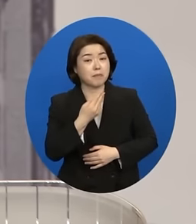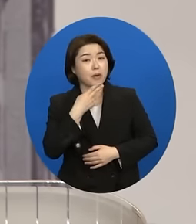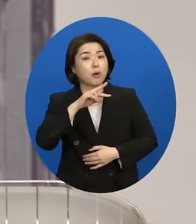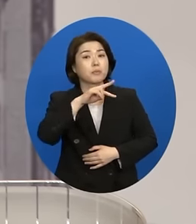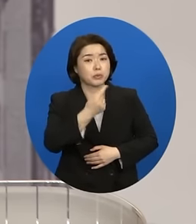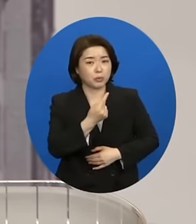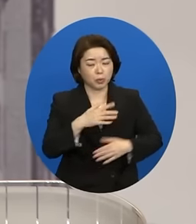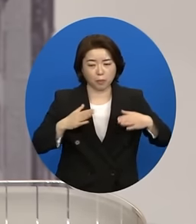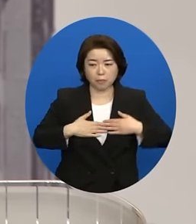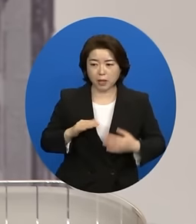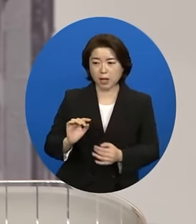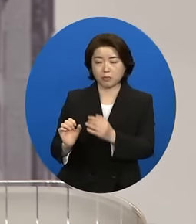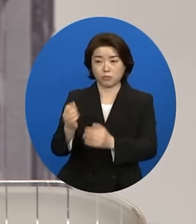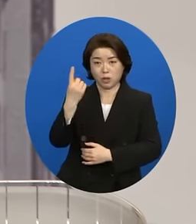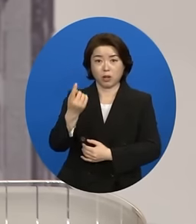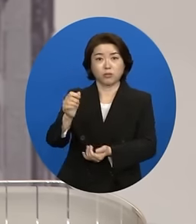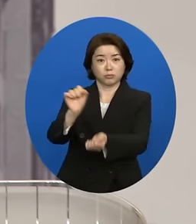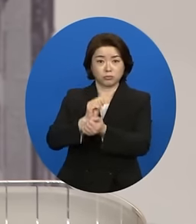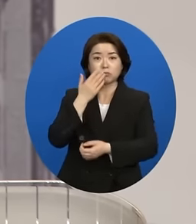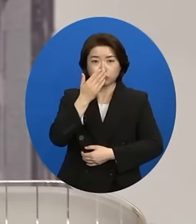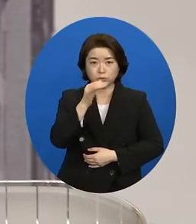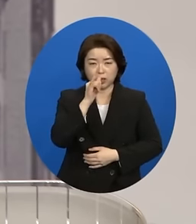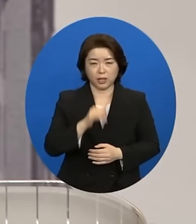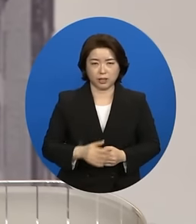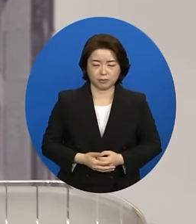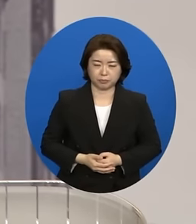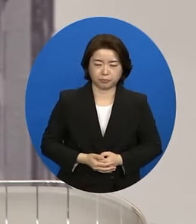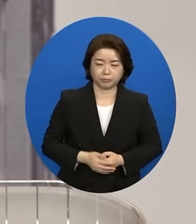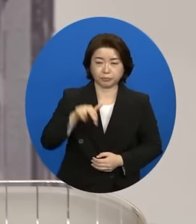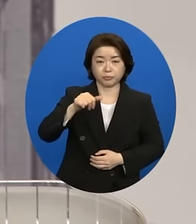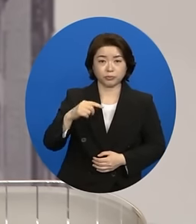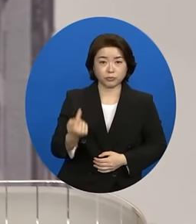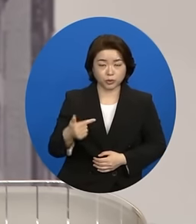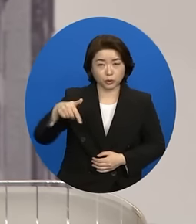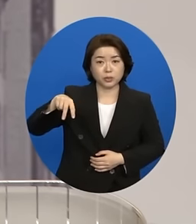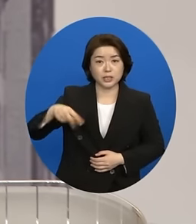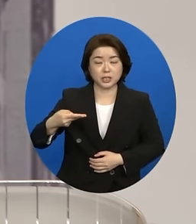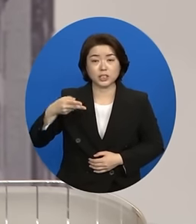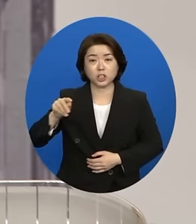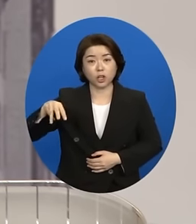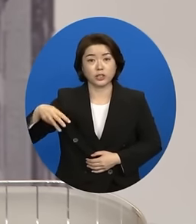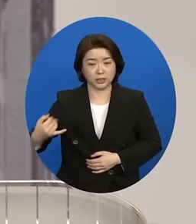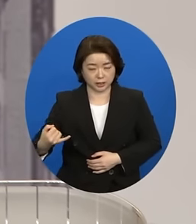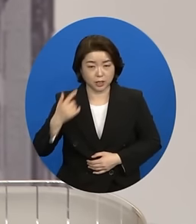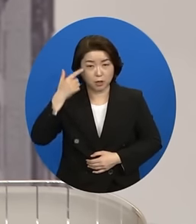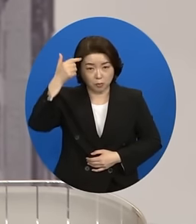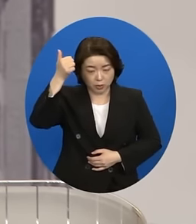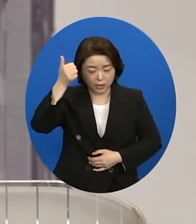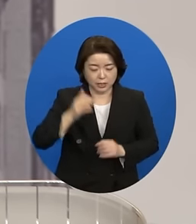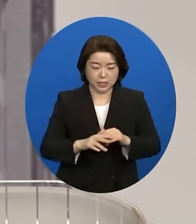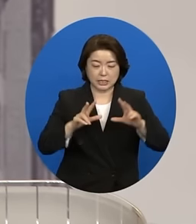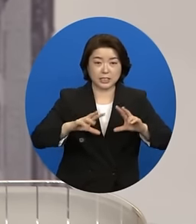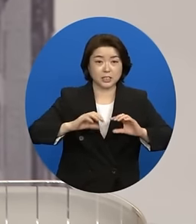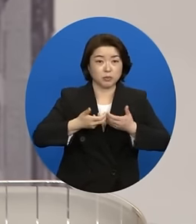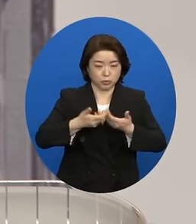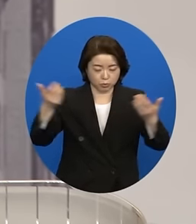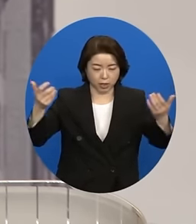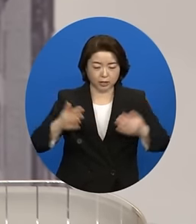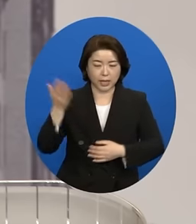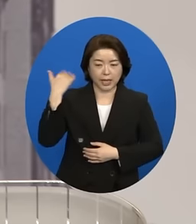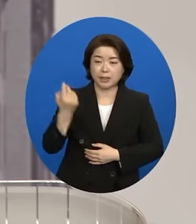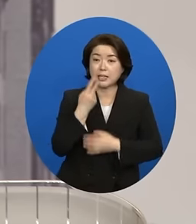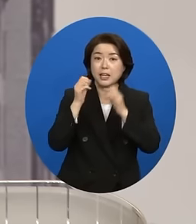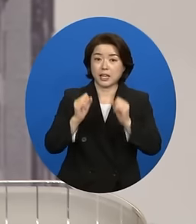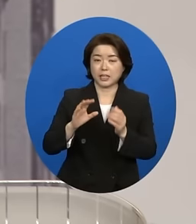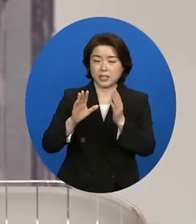많이 있다고 합니다. 어찌됐든 존 스토트라는 목사님이 계셨는데 돌아가셨어요. 근데 그분이 평생 살아계실 때 평소에 좋아하는 격언이